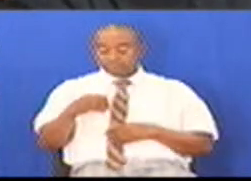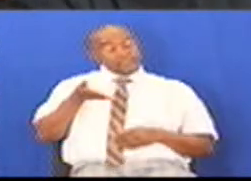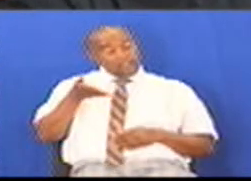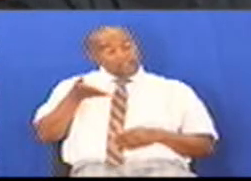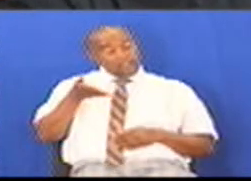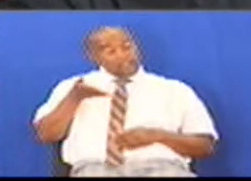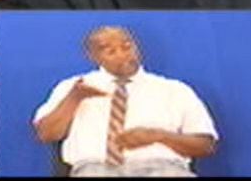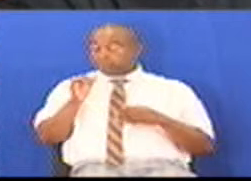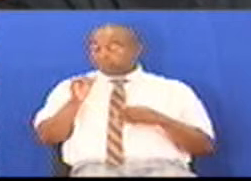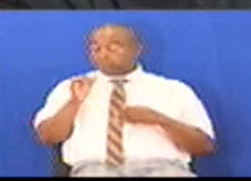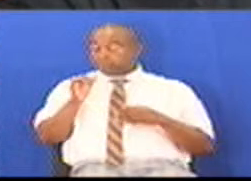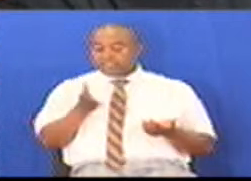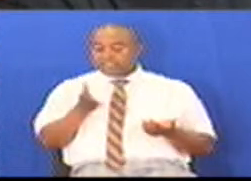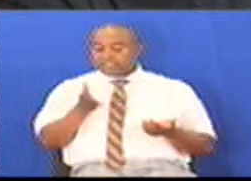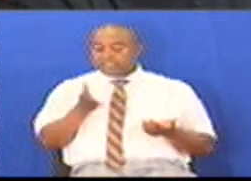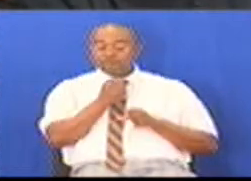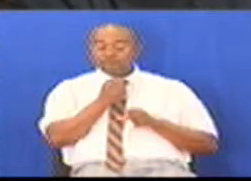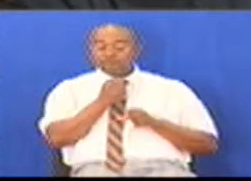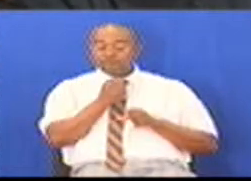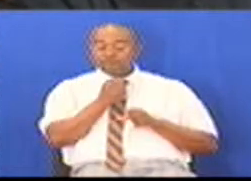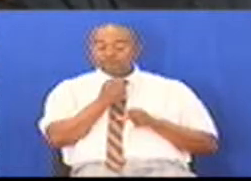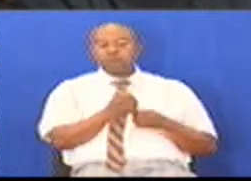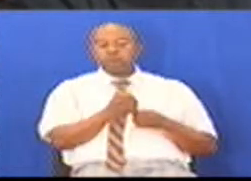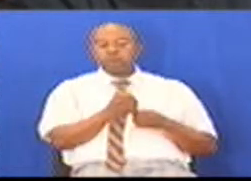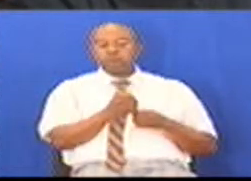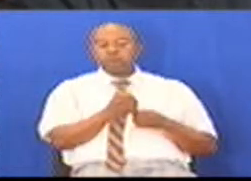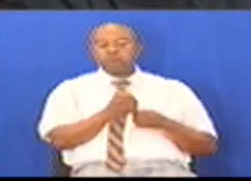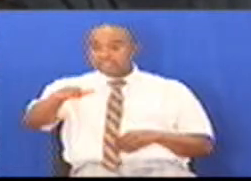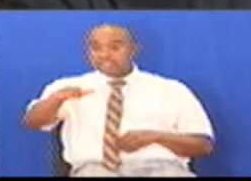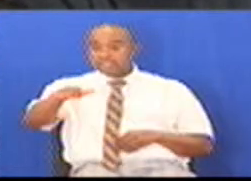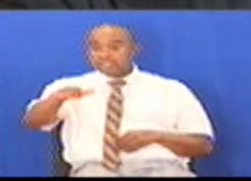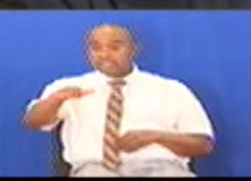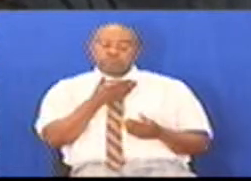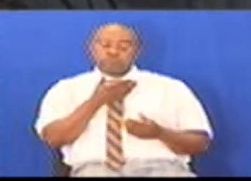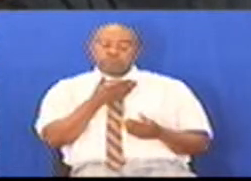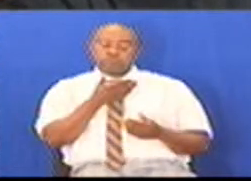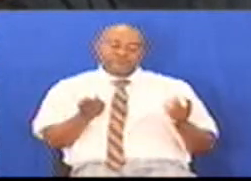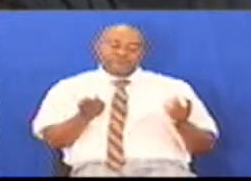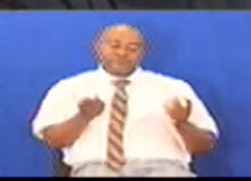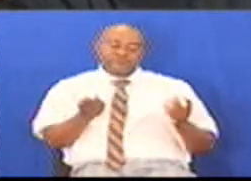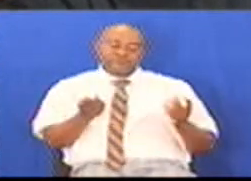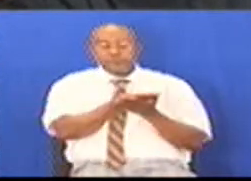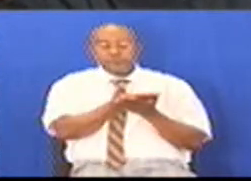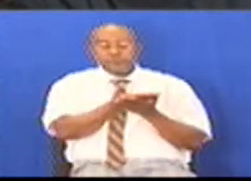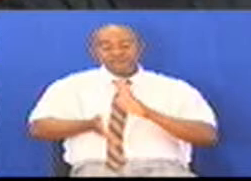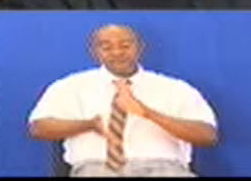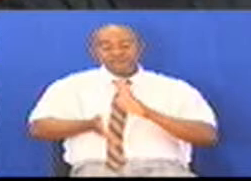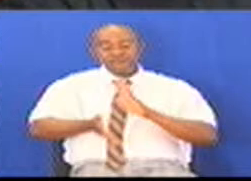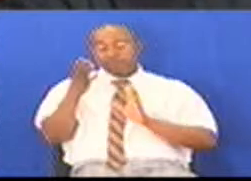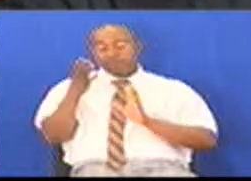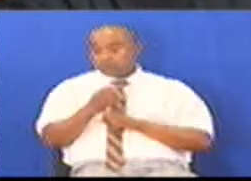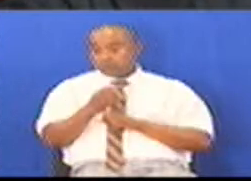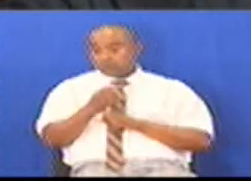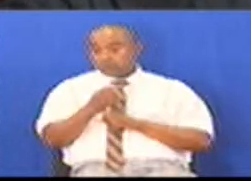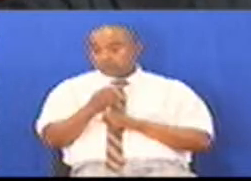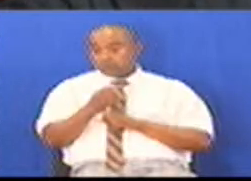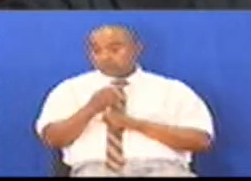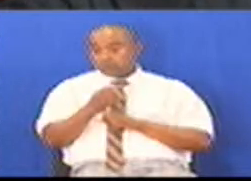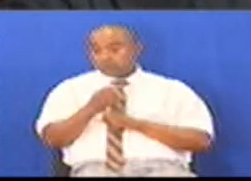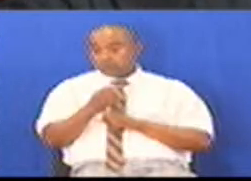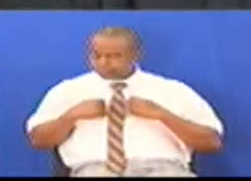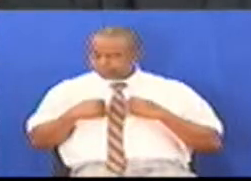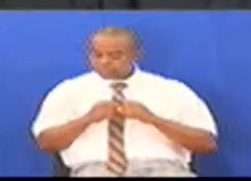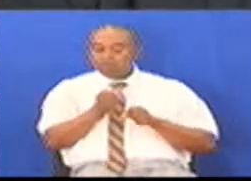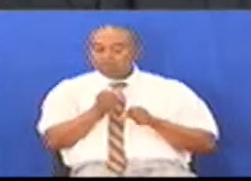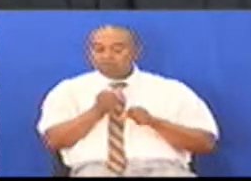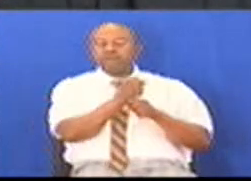wa mazingira kwa kuainisha na kupendekeza vyanzo vya mapato kwa ajili ya uendeshaji wa mfuko na hivyo kutimiza malengo